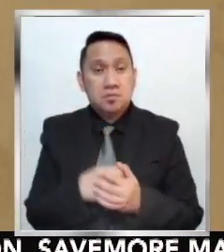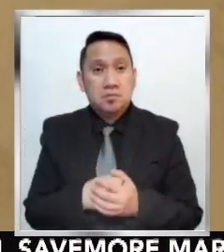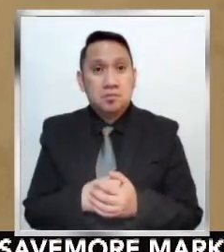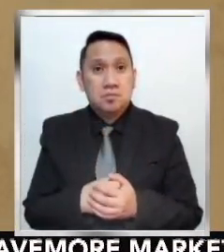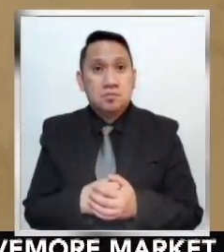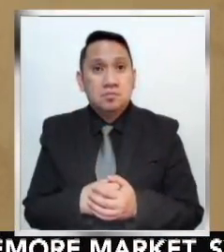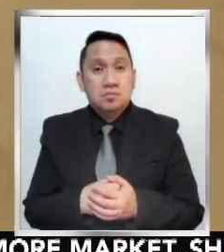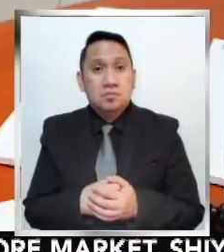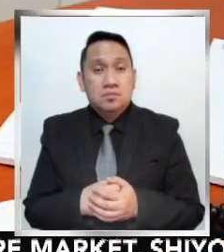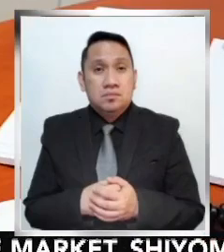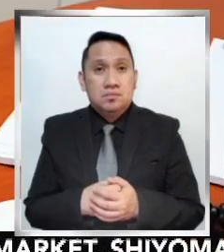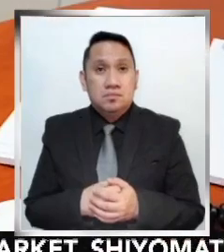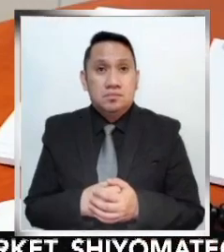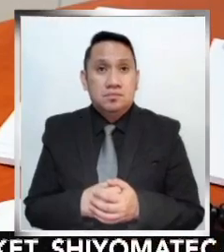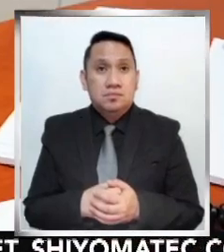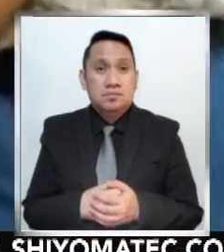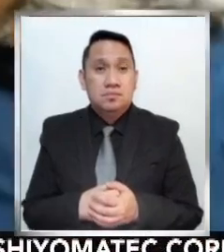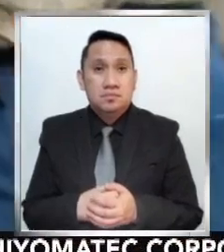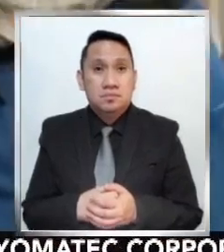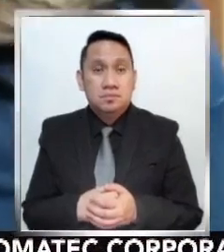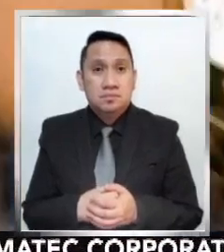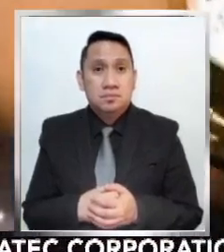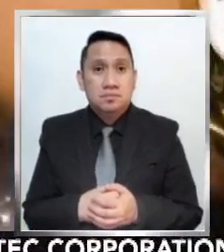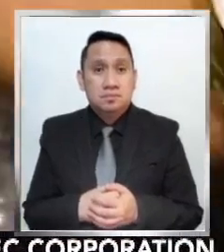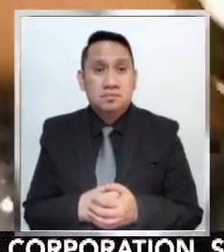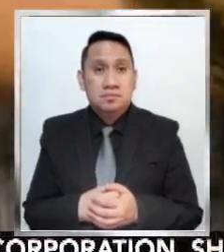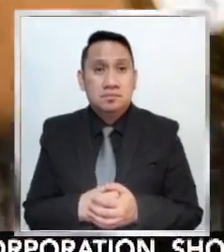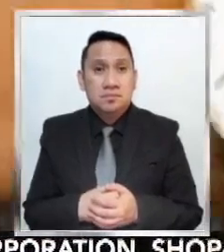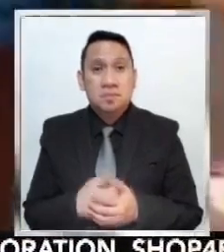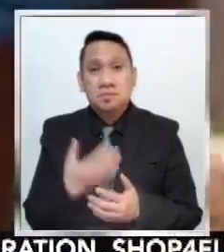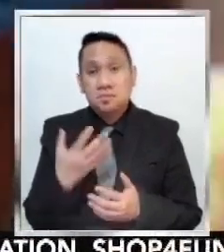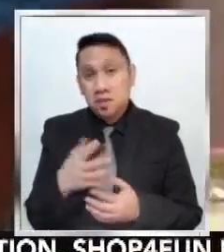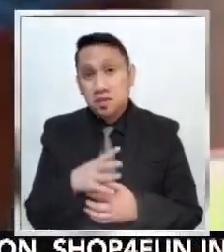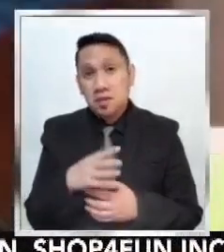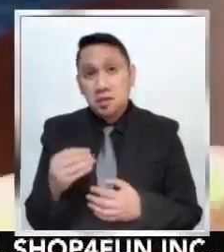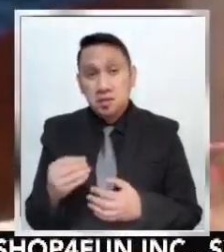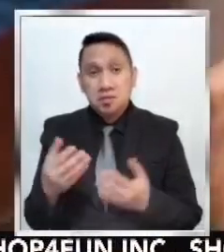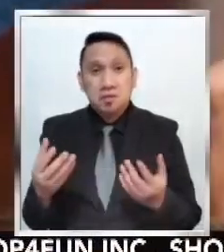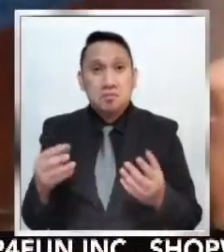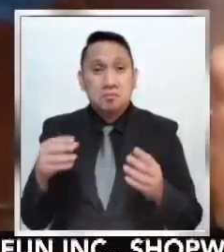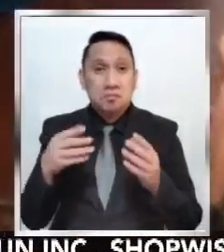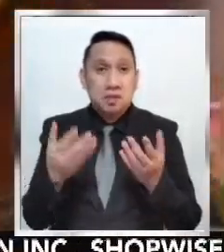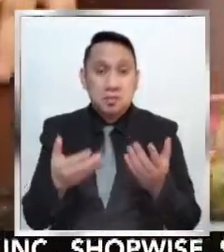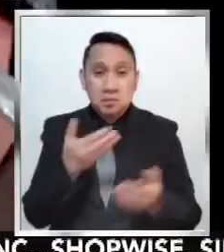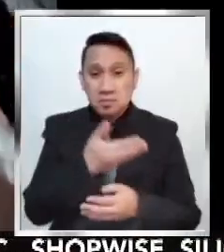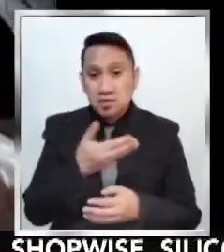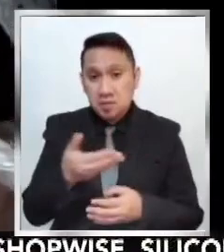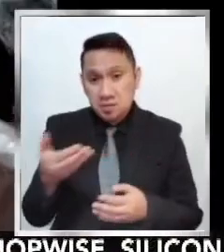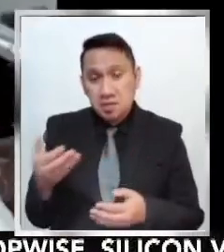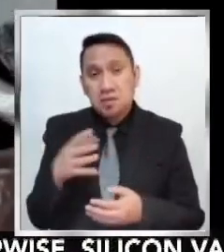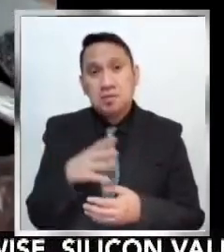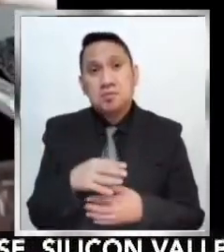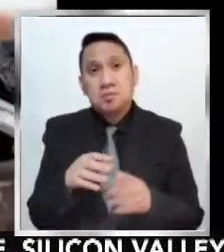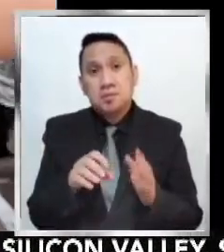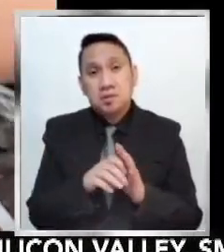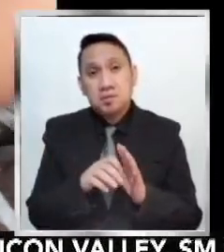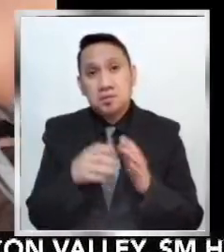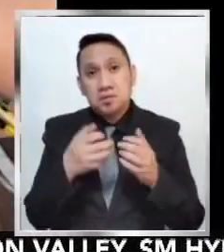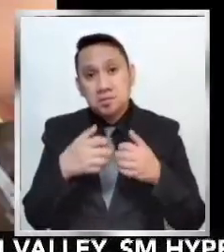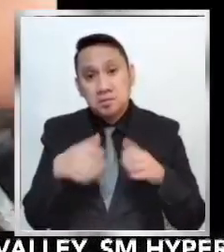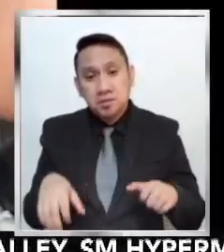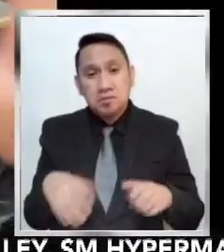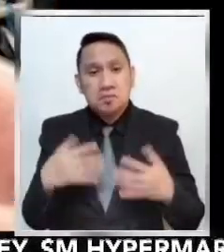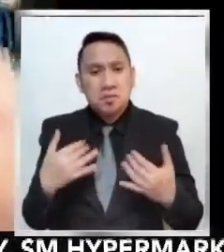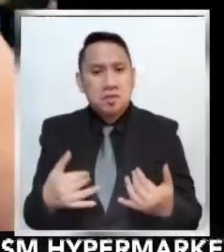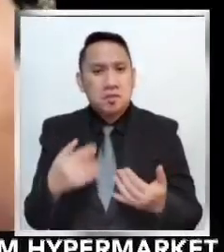ng pagtataas ng contact time. Sa pamamagitan ng paglalagay ng mga bagay sa itlog. Samantala, nag-inspeksyonin ang